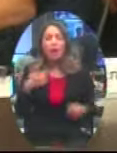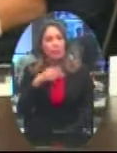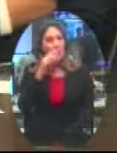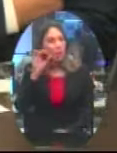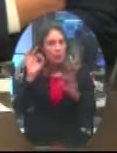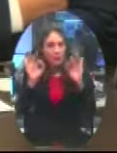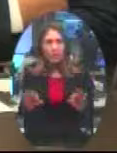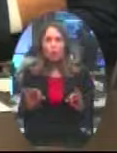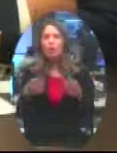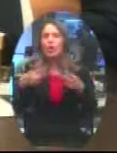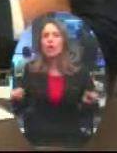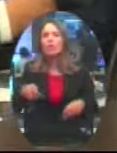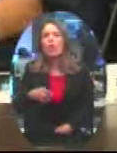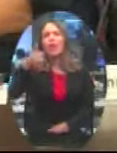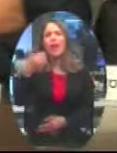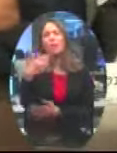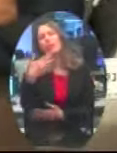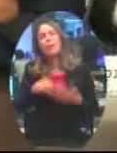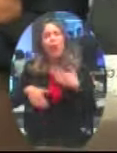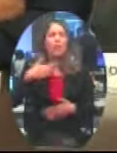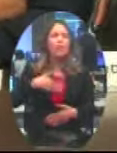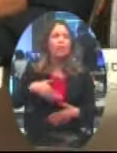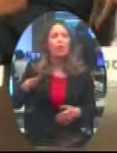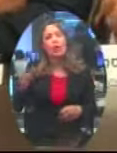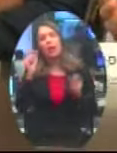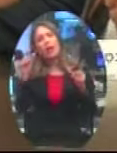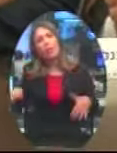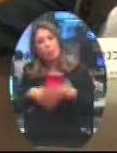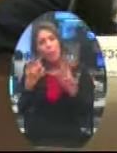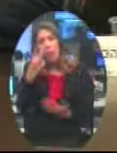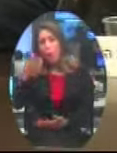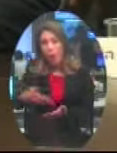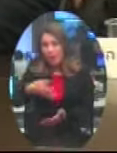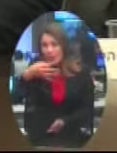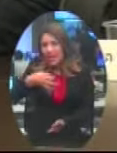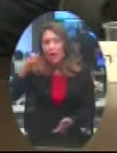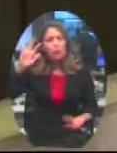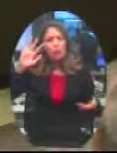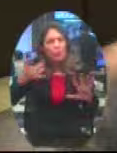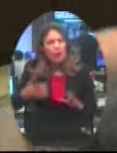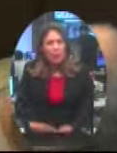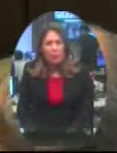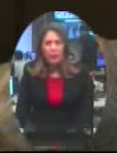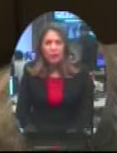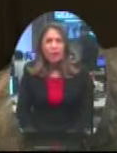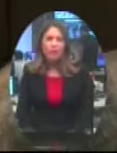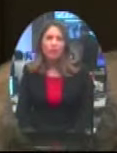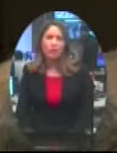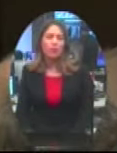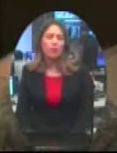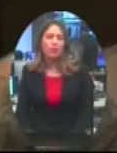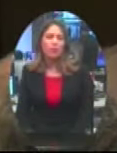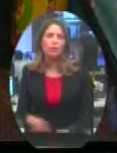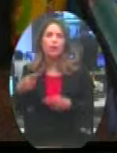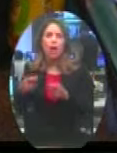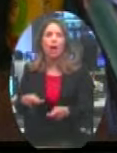הזאת בחובבנות. קמים בבוקר, רואים איזה סקר, משתגעים לגמרי. אי אפשר יותר. לטענת החקלאים, המקור